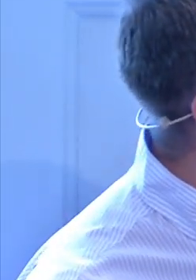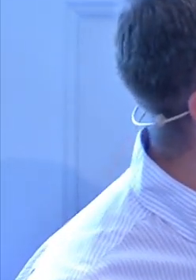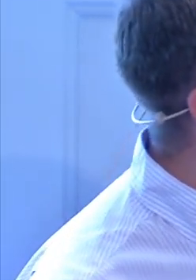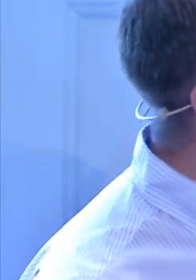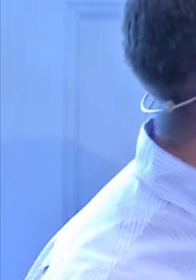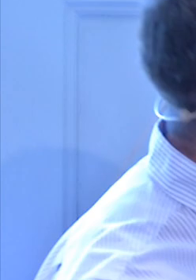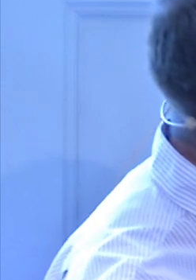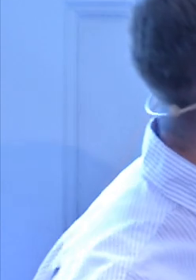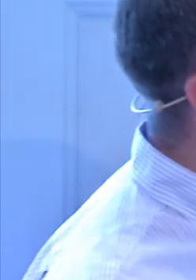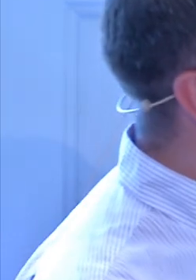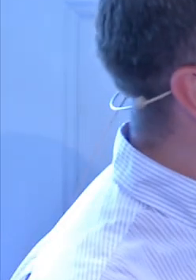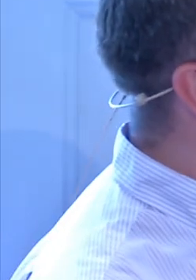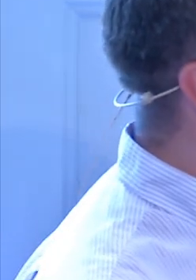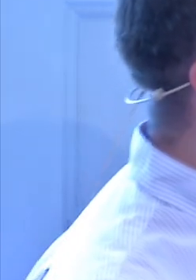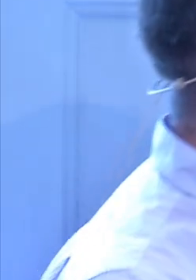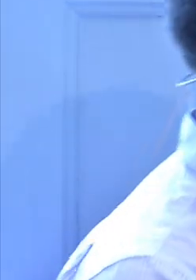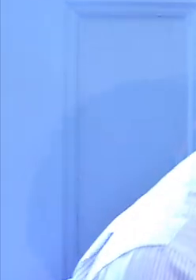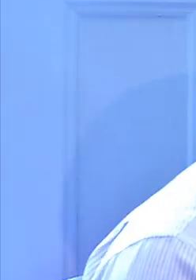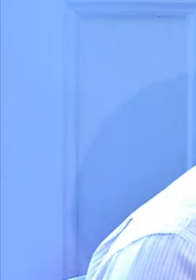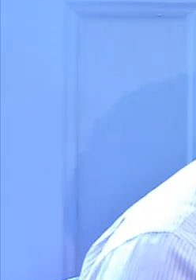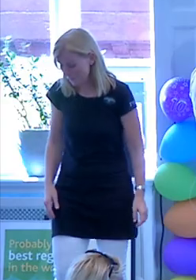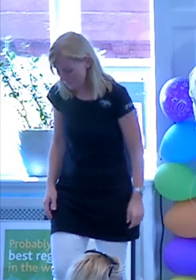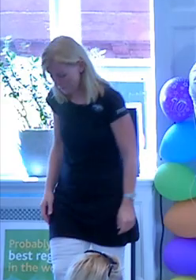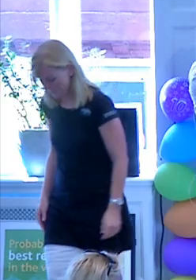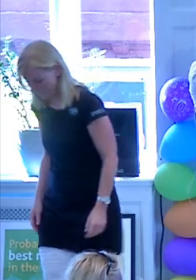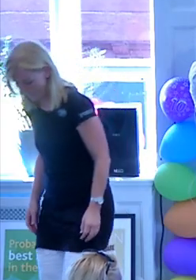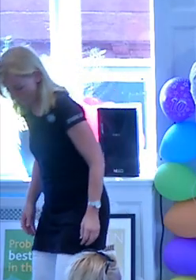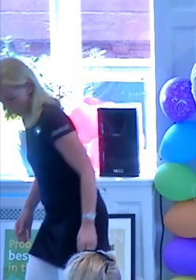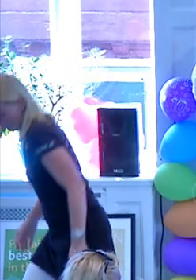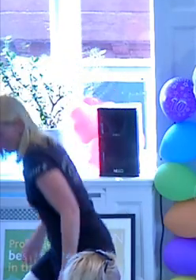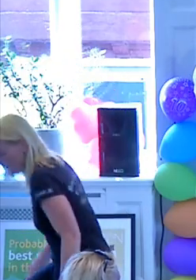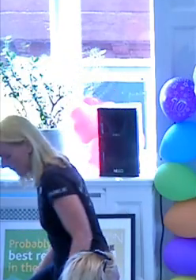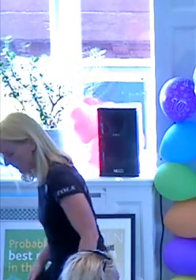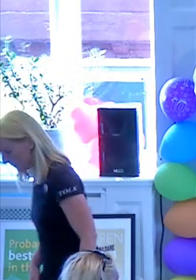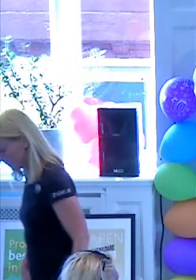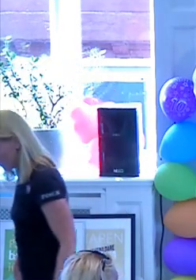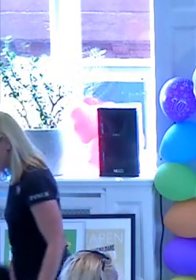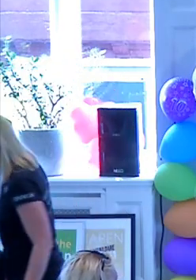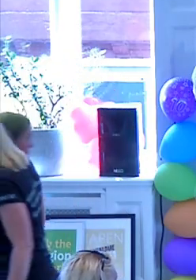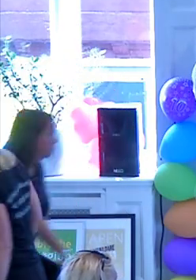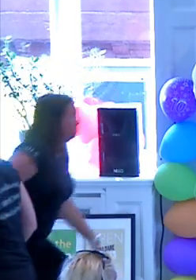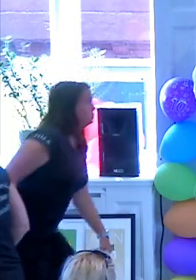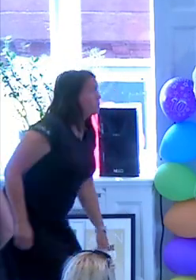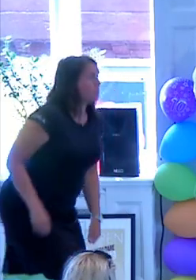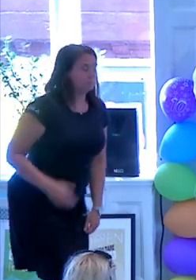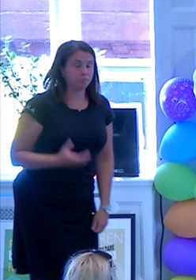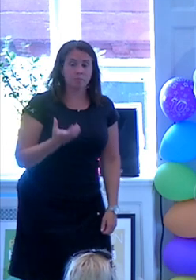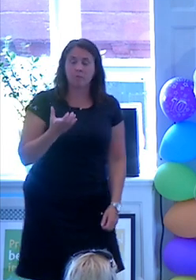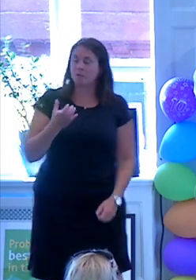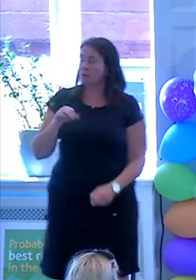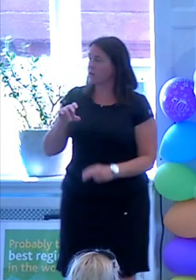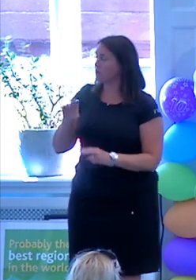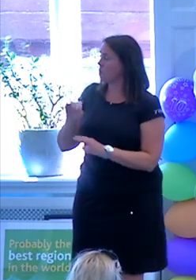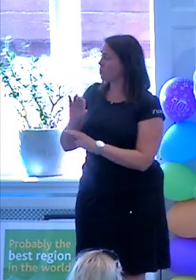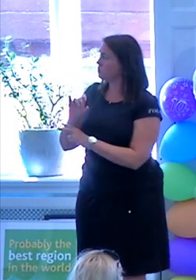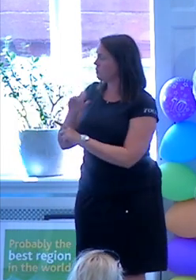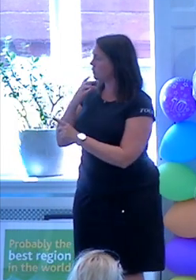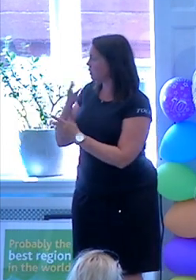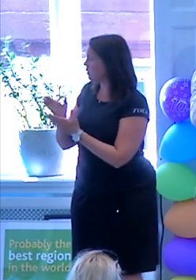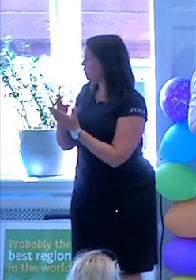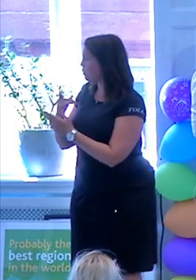nära arbetsmarknaden och lätt kommer i arbete. Karina Olsson, vilken del var det du reagerade på? Nej, det var när vi också tog upp om när det handlar